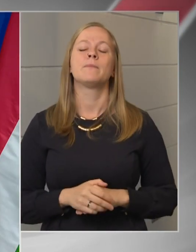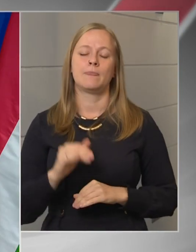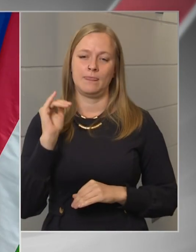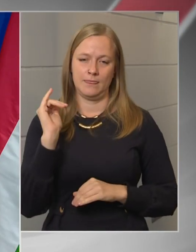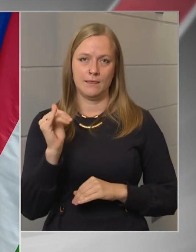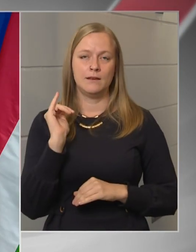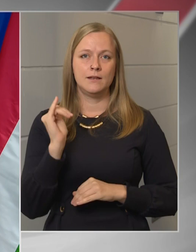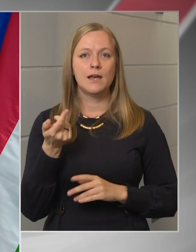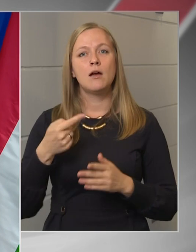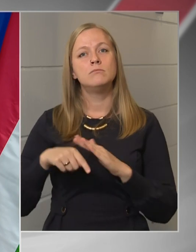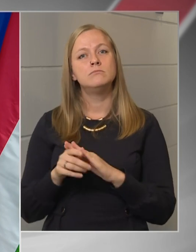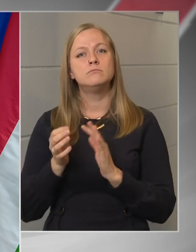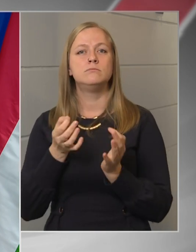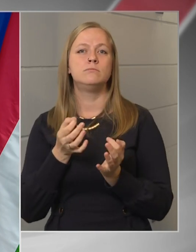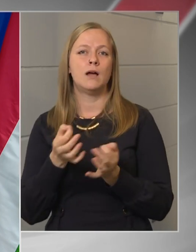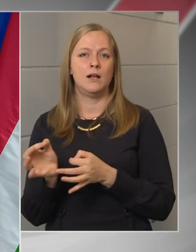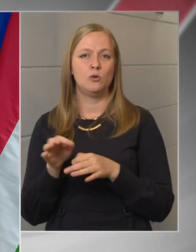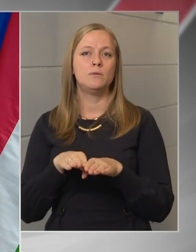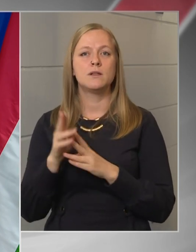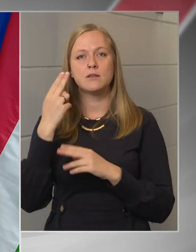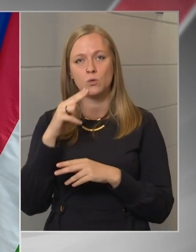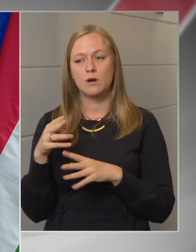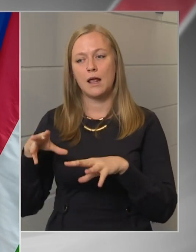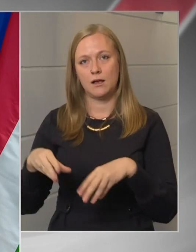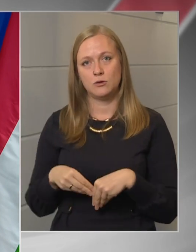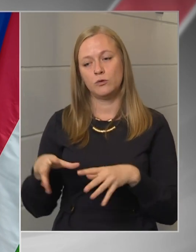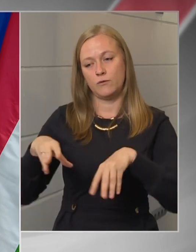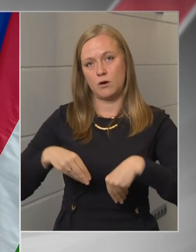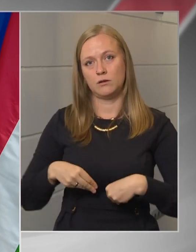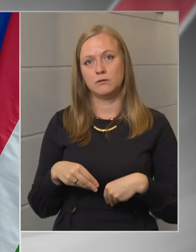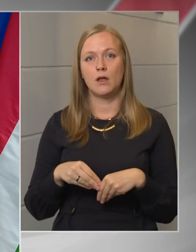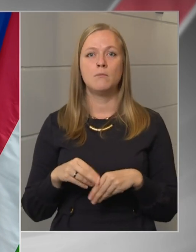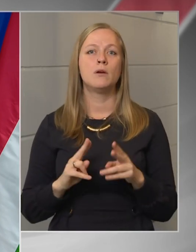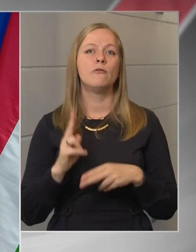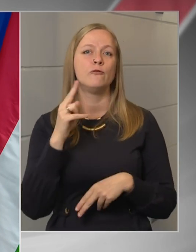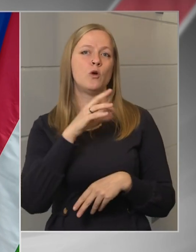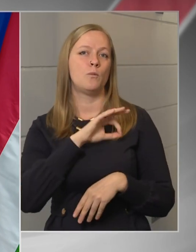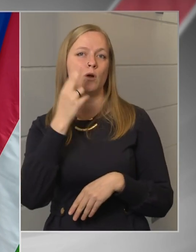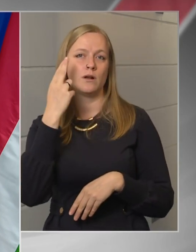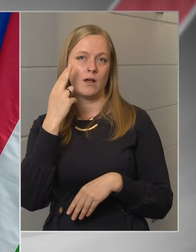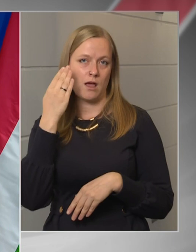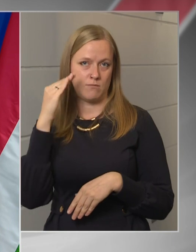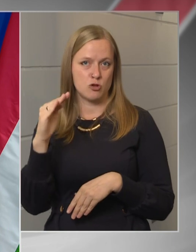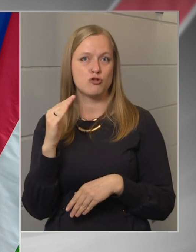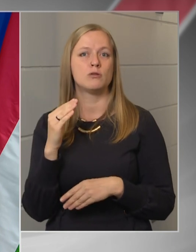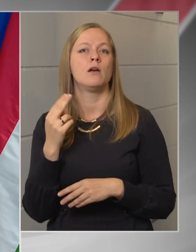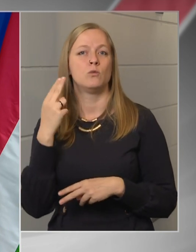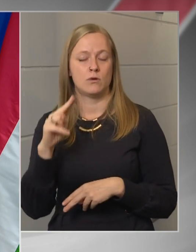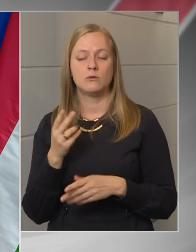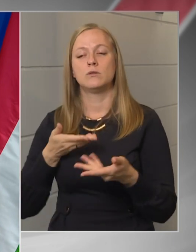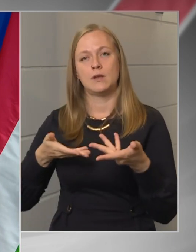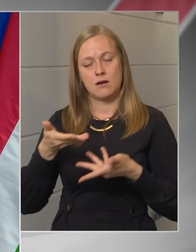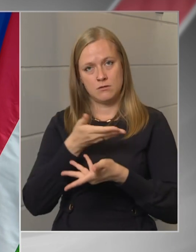Igen, belügyminiszter úrral együtt a belügyminisztériban fogadtuk a főpolgármesterület. És ott tárgyalatunk ezekről a